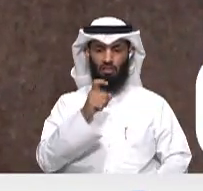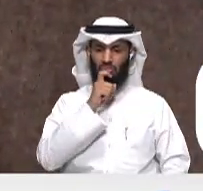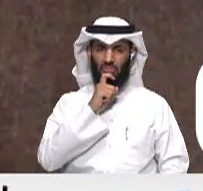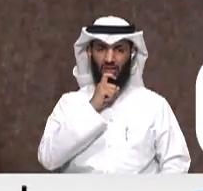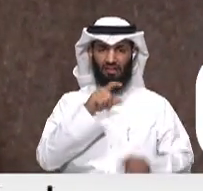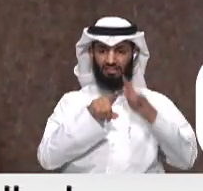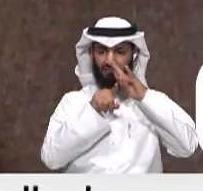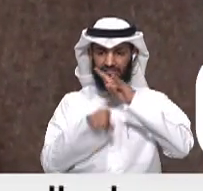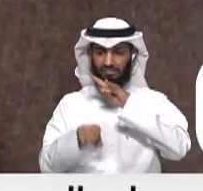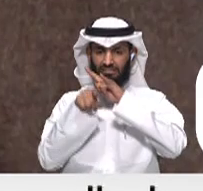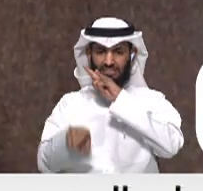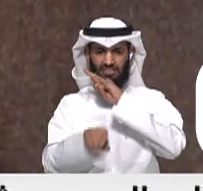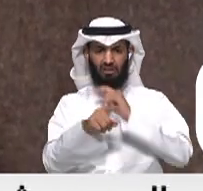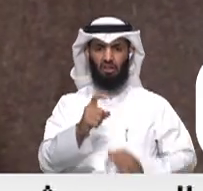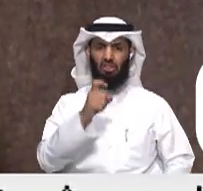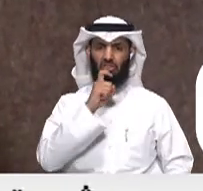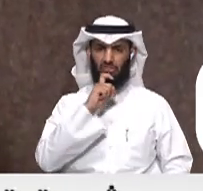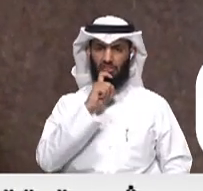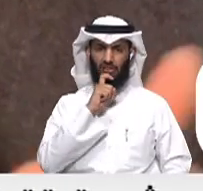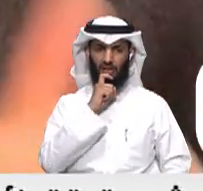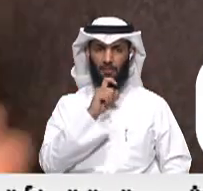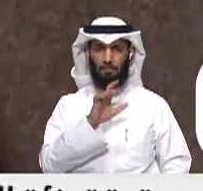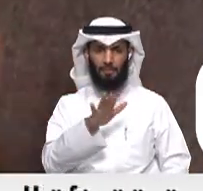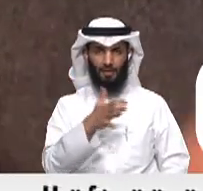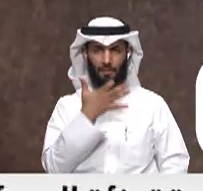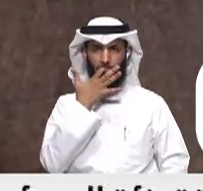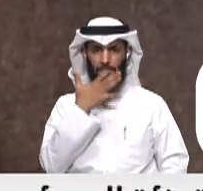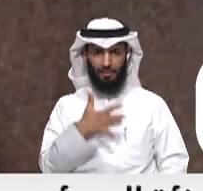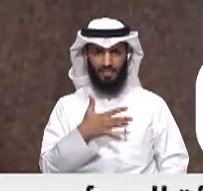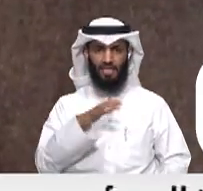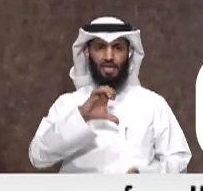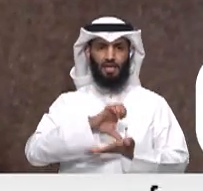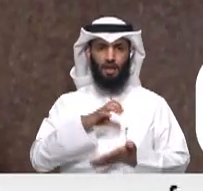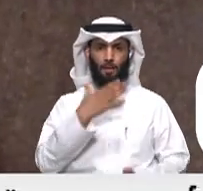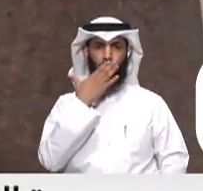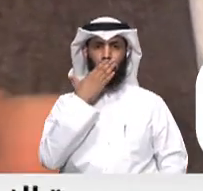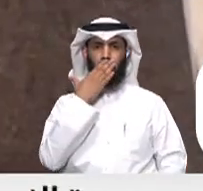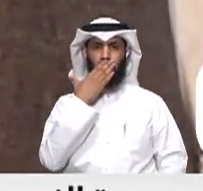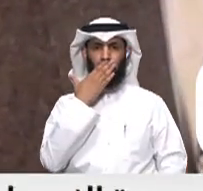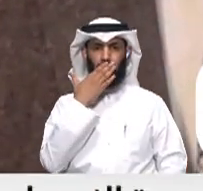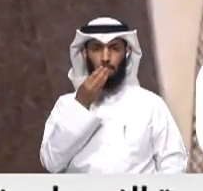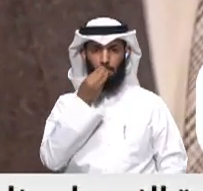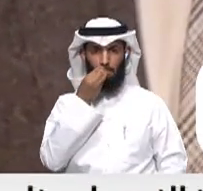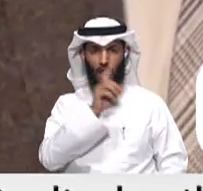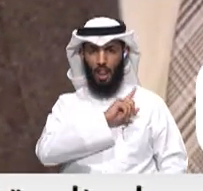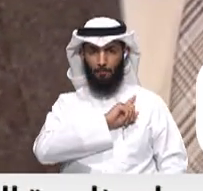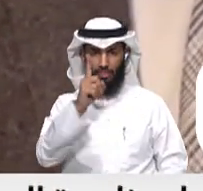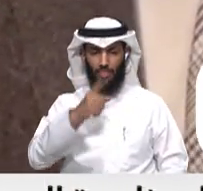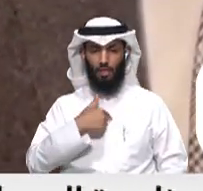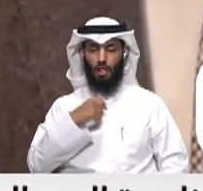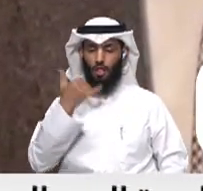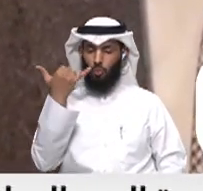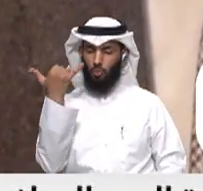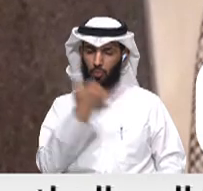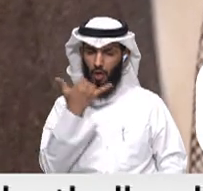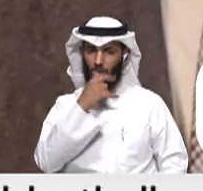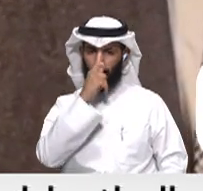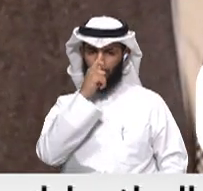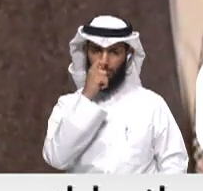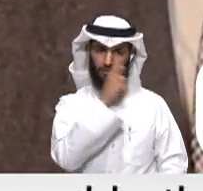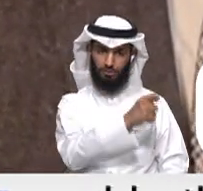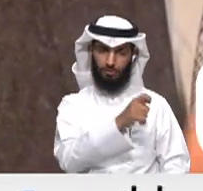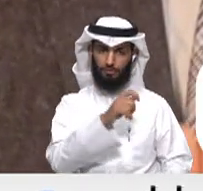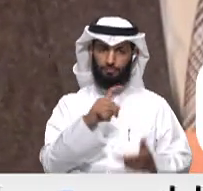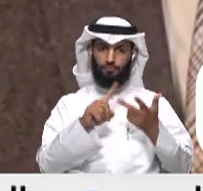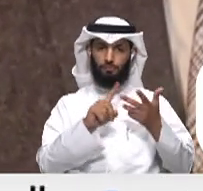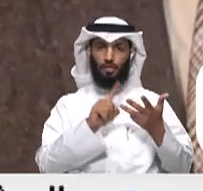إلا أنه لا يمكن أن يمر مرور الكرام، وبأن الرد قادم لا محالة. أما على صعيد المواقف الدولية فأن